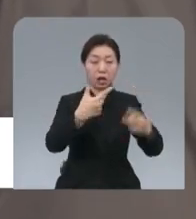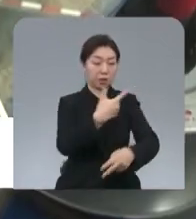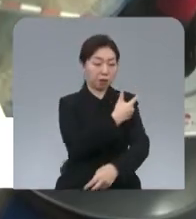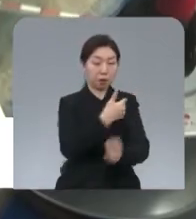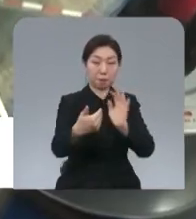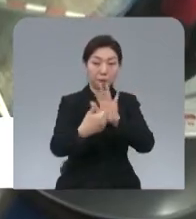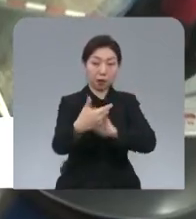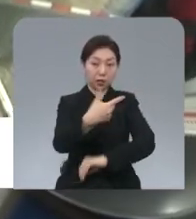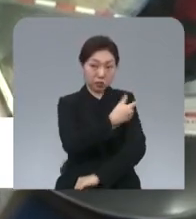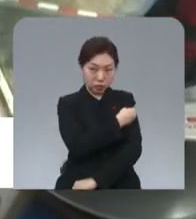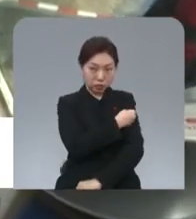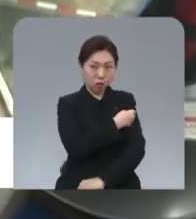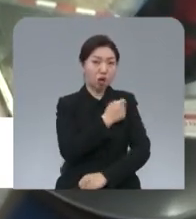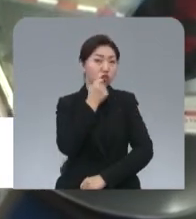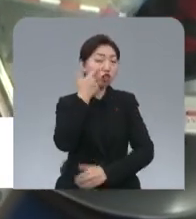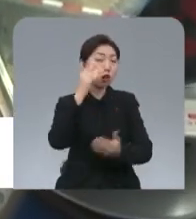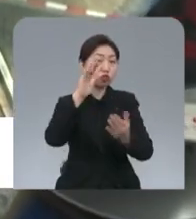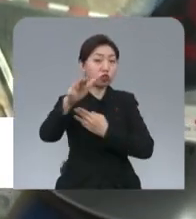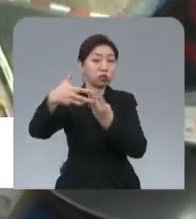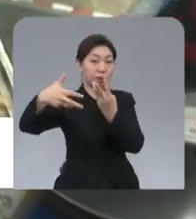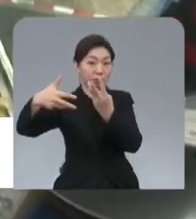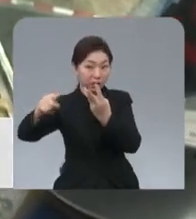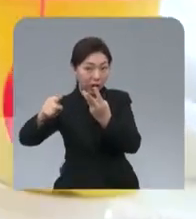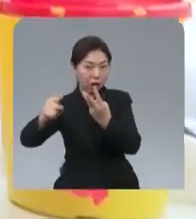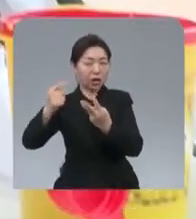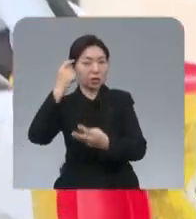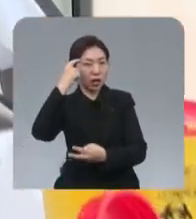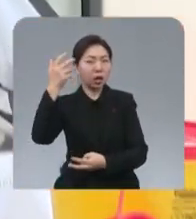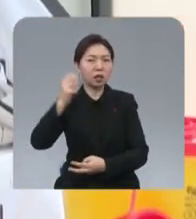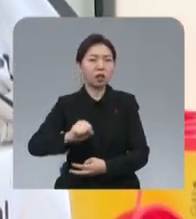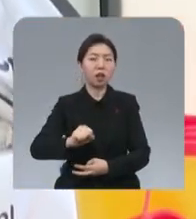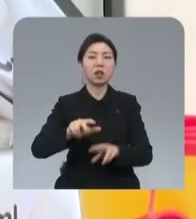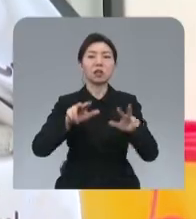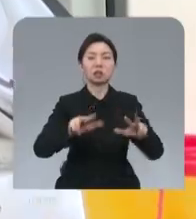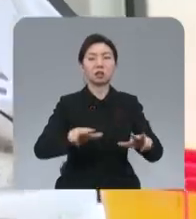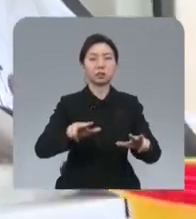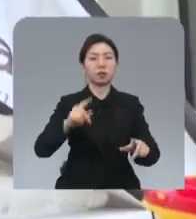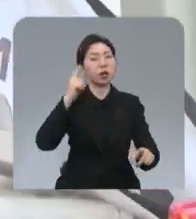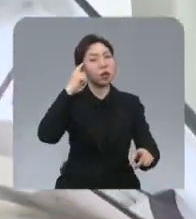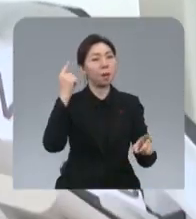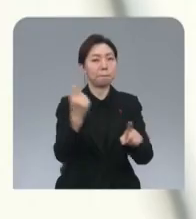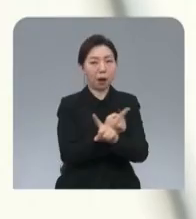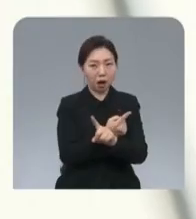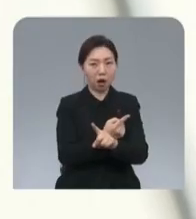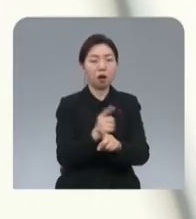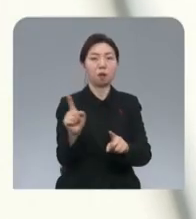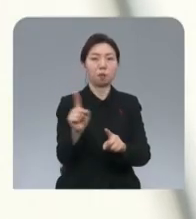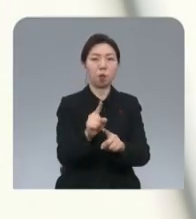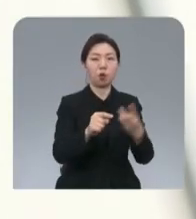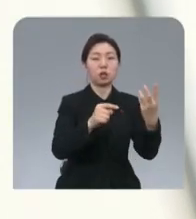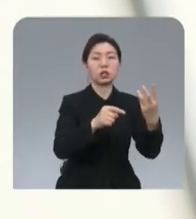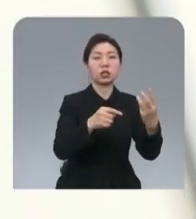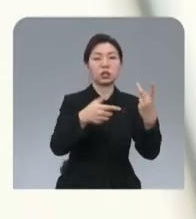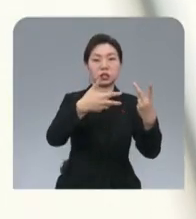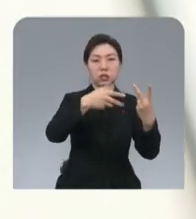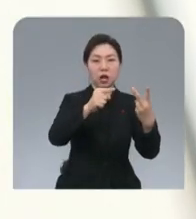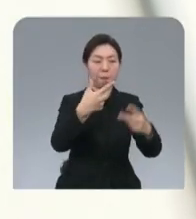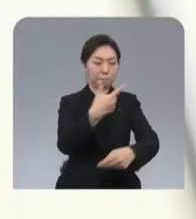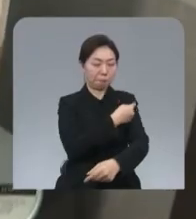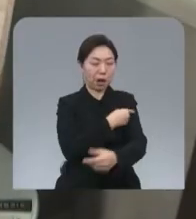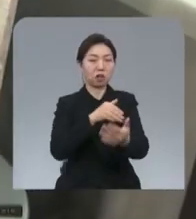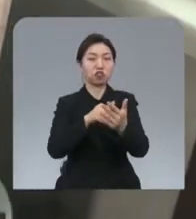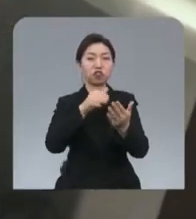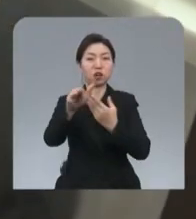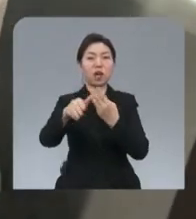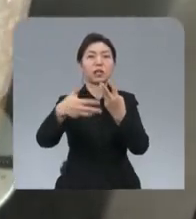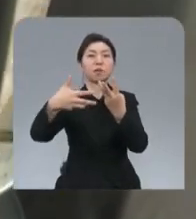간격을 3개월 후로 단축하는 걸 권고했습니다. 2차 접종 후 3개월에서 4개월이 지나면 오미크론에 대한